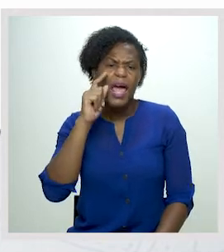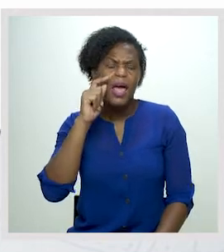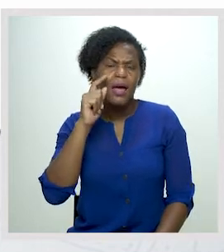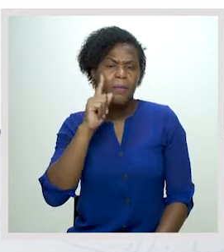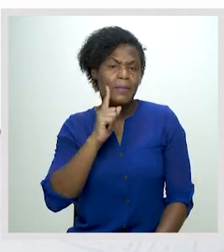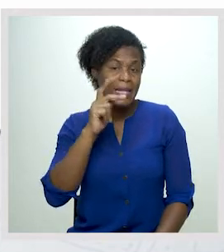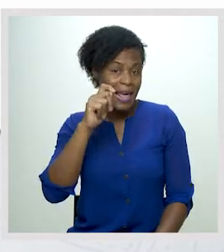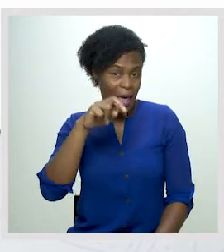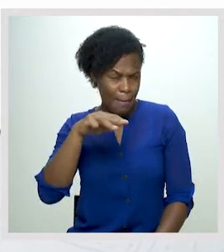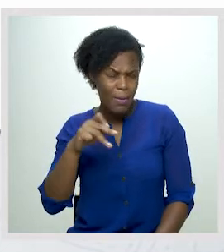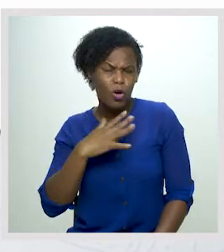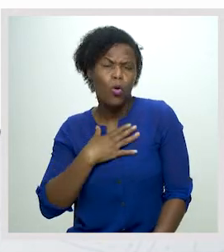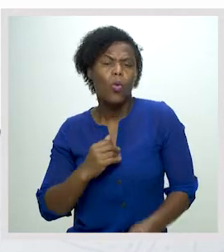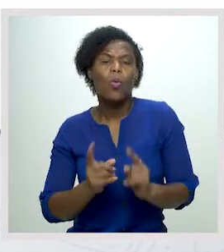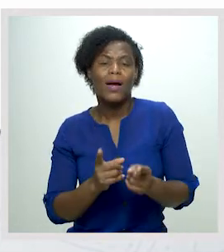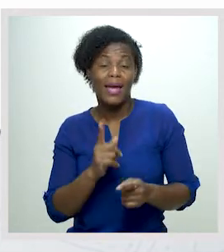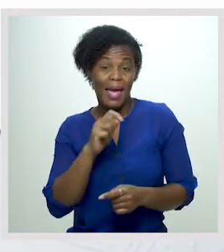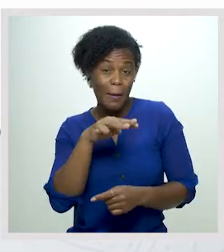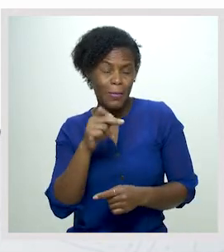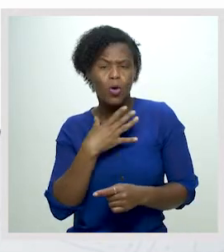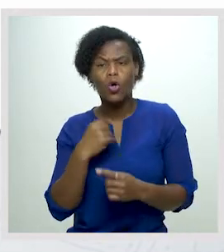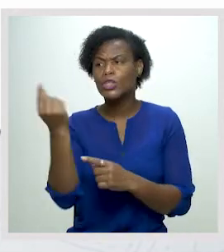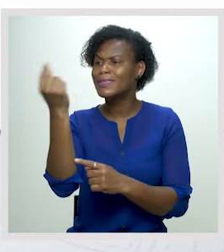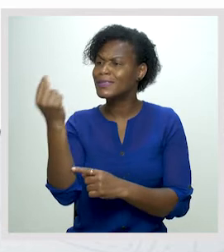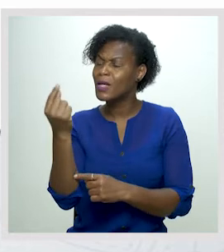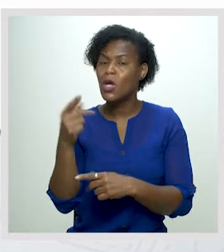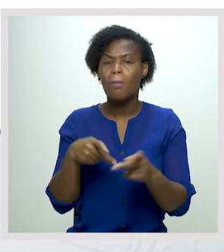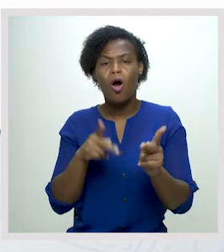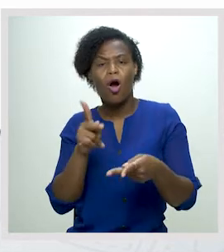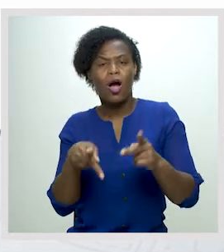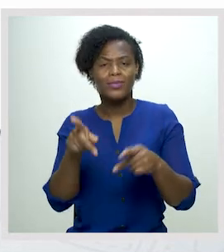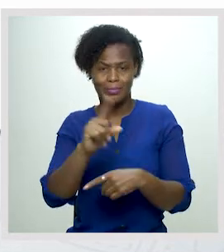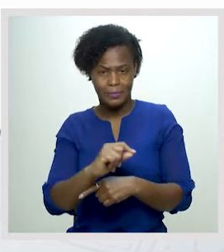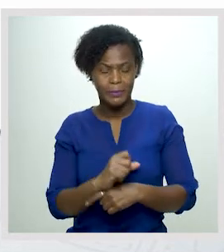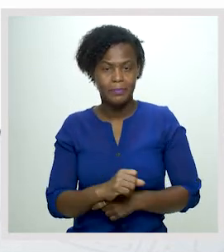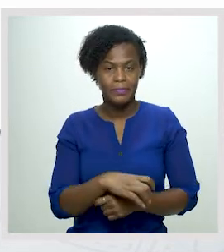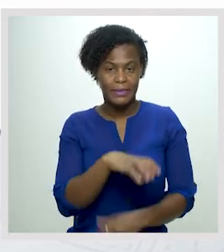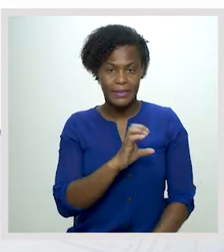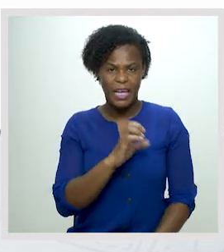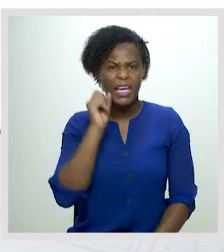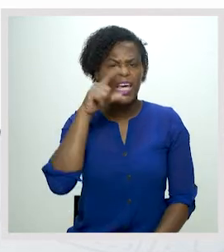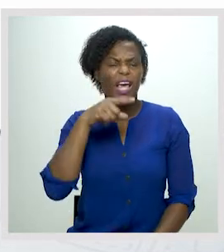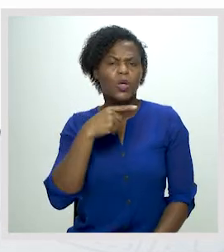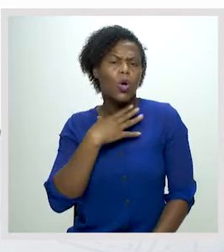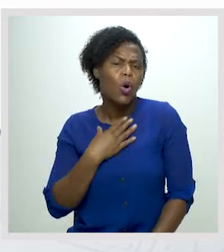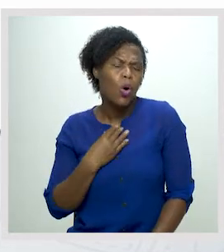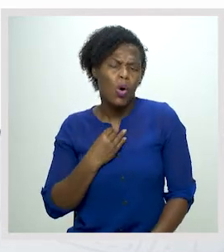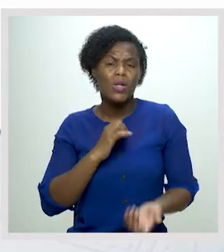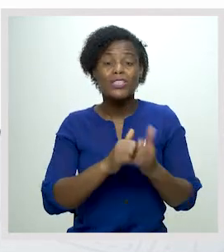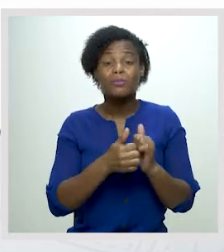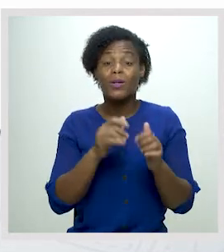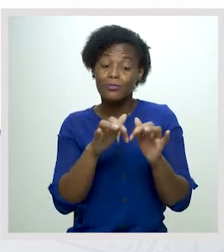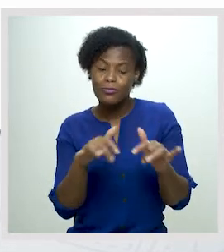d'Emma? Les passions d'Emma sont le dessin et la mode. C. Qui aime le sport